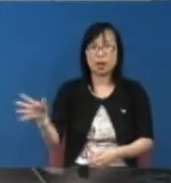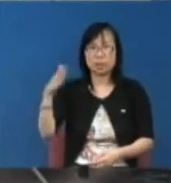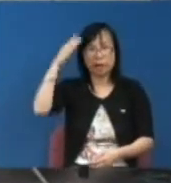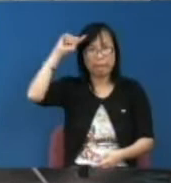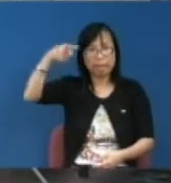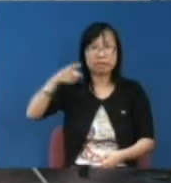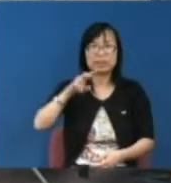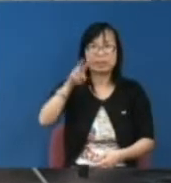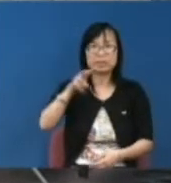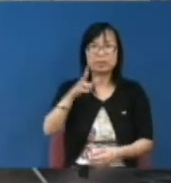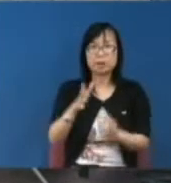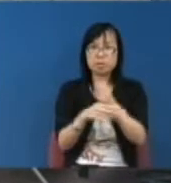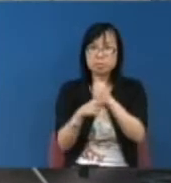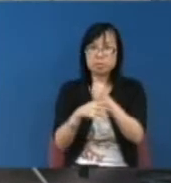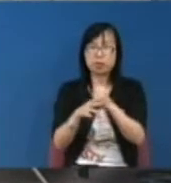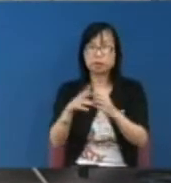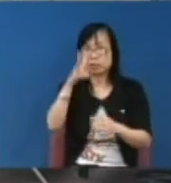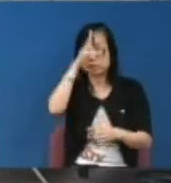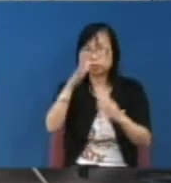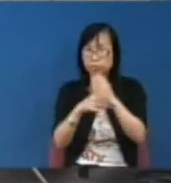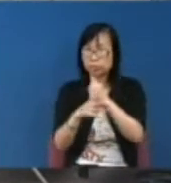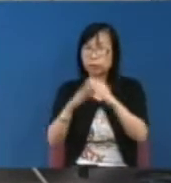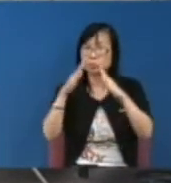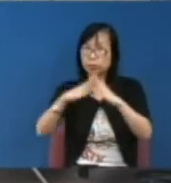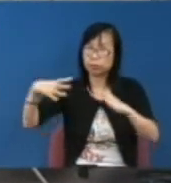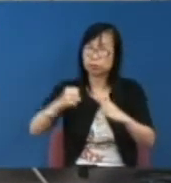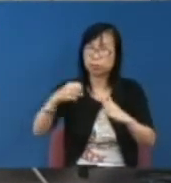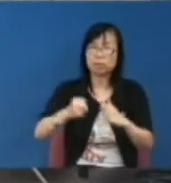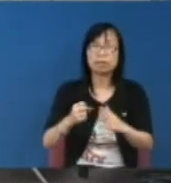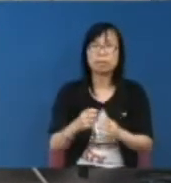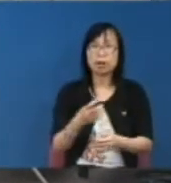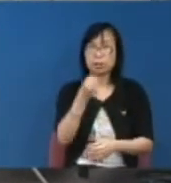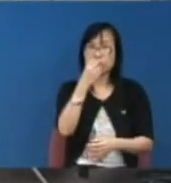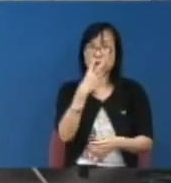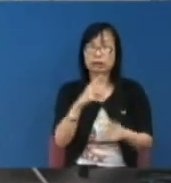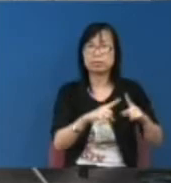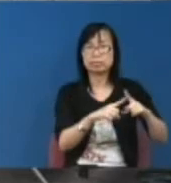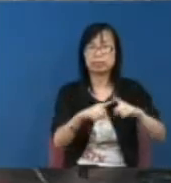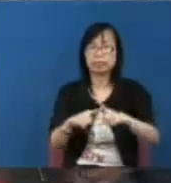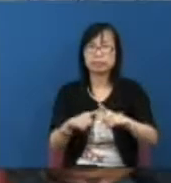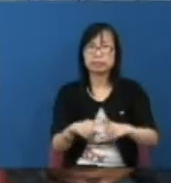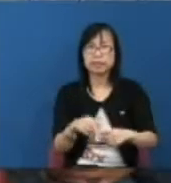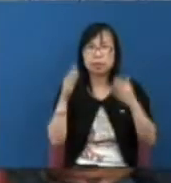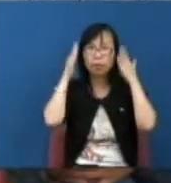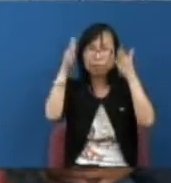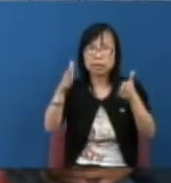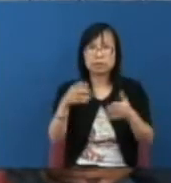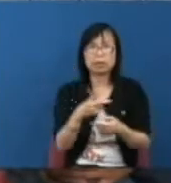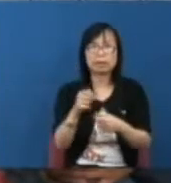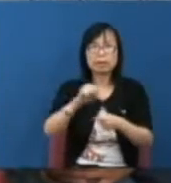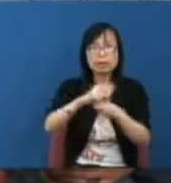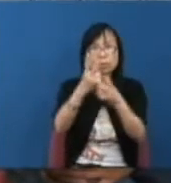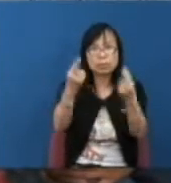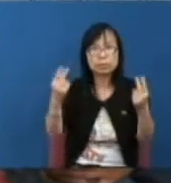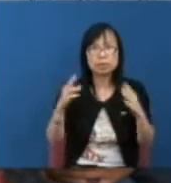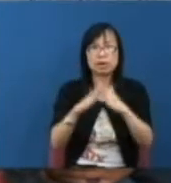長都要同佢講嘅。係啊，因為你睇到咧，其實我諗好多香港市民都好關注，你點解要帶一個綠色建築先？就是因